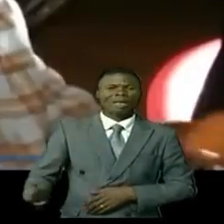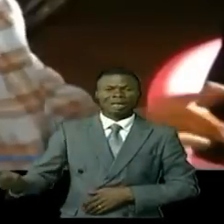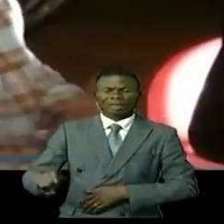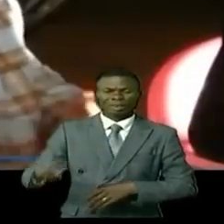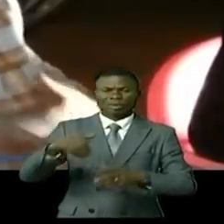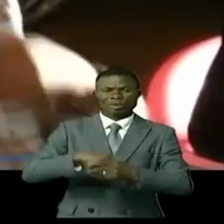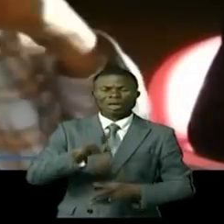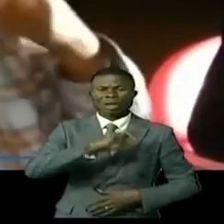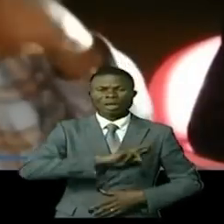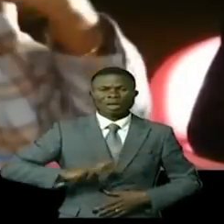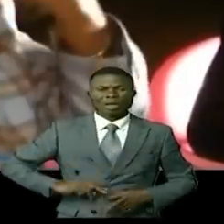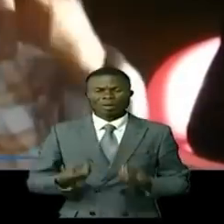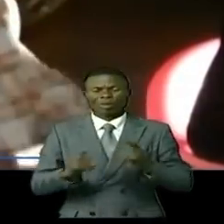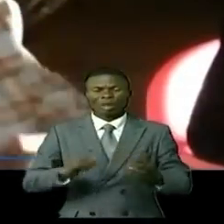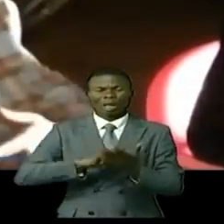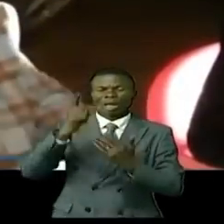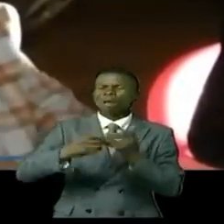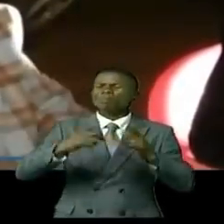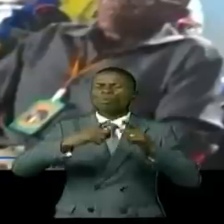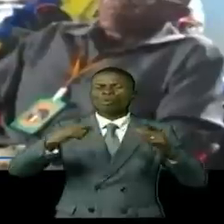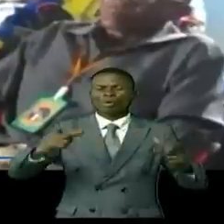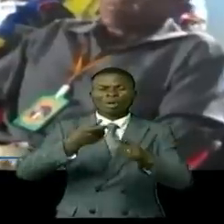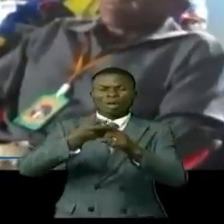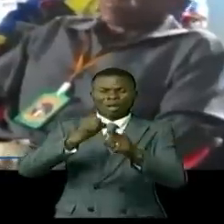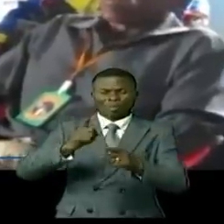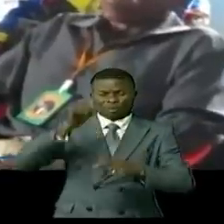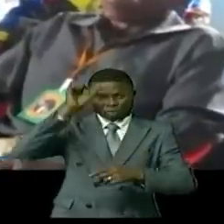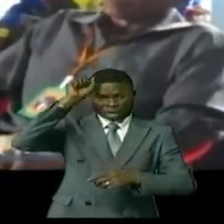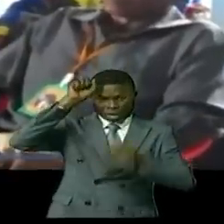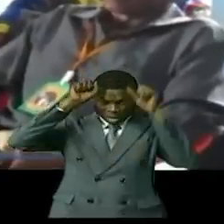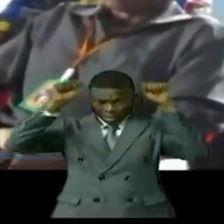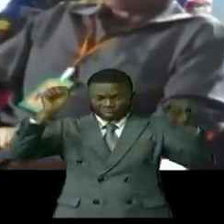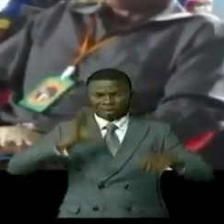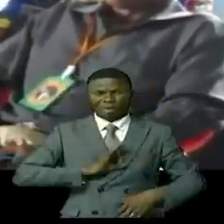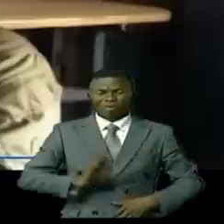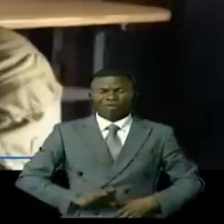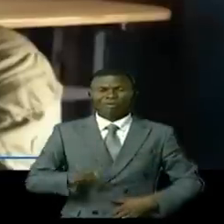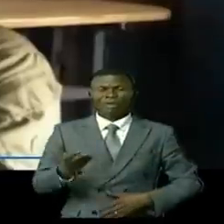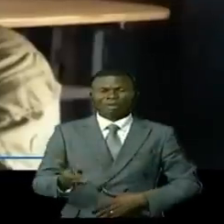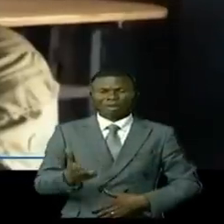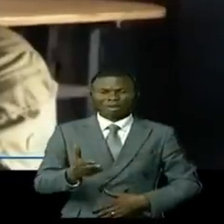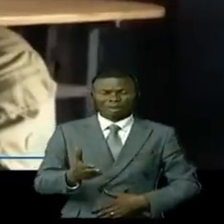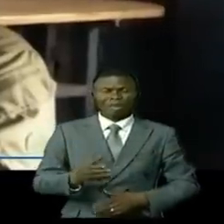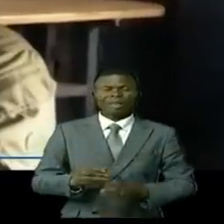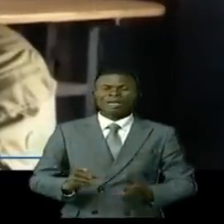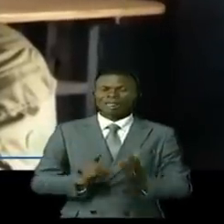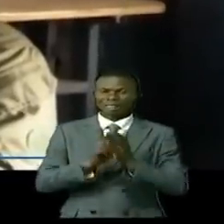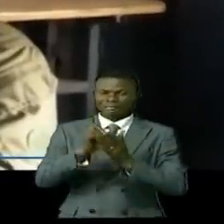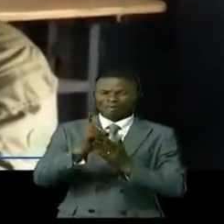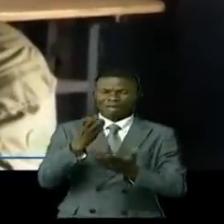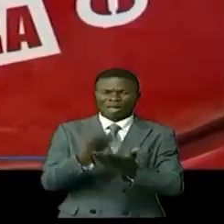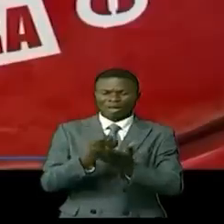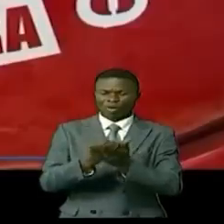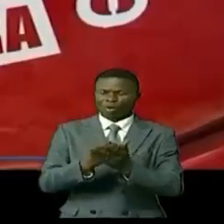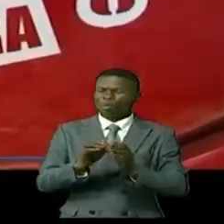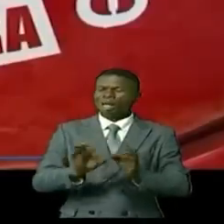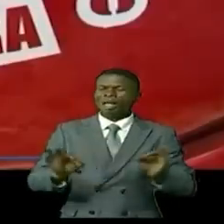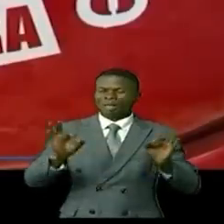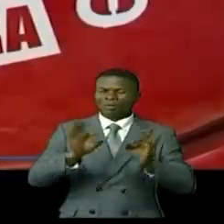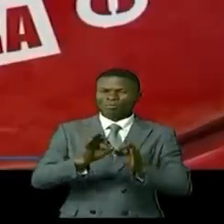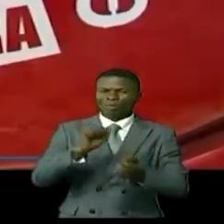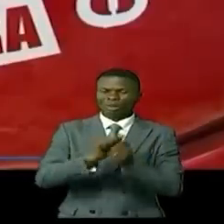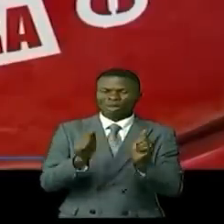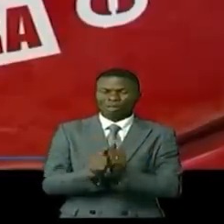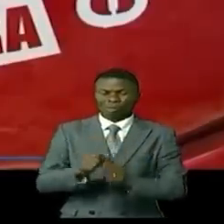démocratique du Congo, vaste programme initié par le chef de l'État Félix-Antoine Tshisekedi Tshilombo visant à booster l'économie nationale, le secteur de